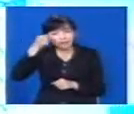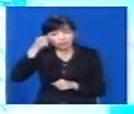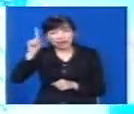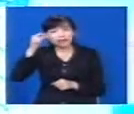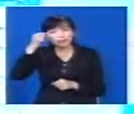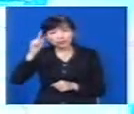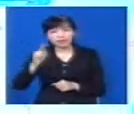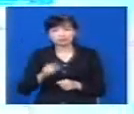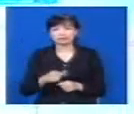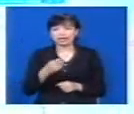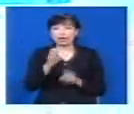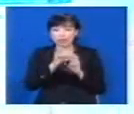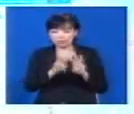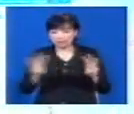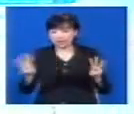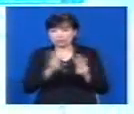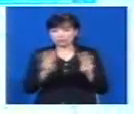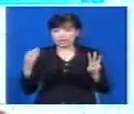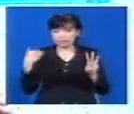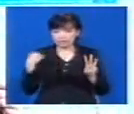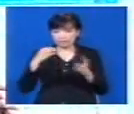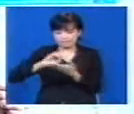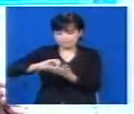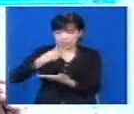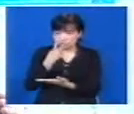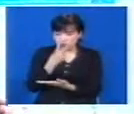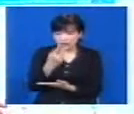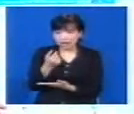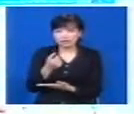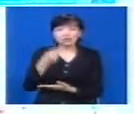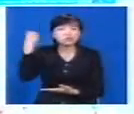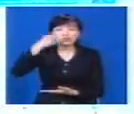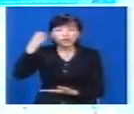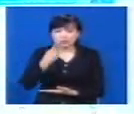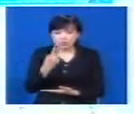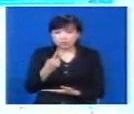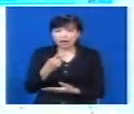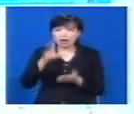ถเปิดได้ที่เว็บไซต์นี้นะฮะ Water for Thaiดาวน์โหลดได้ทุกวัน